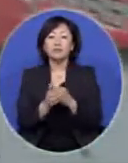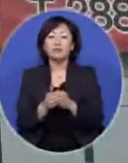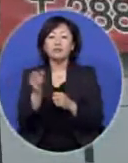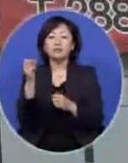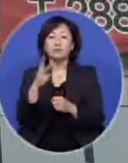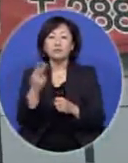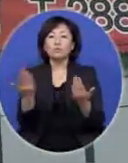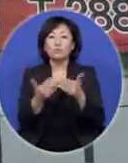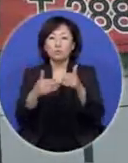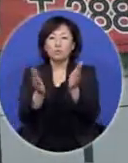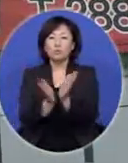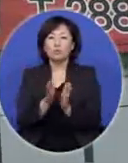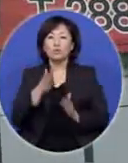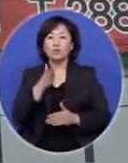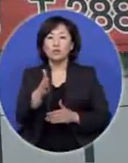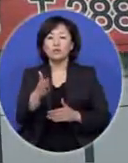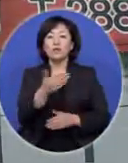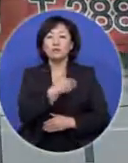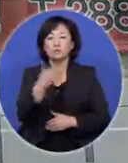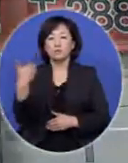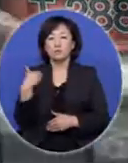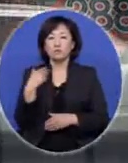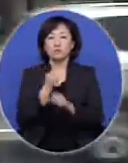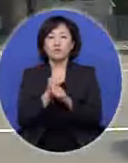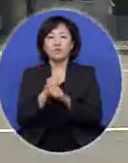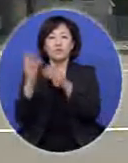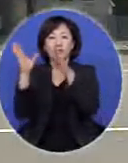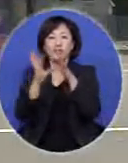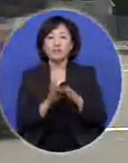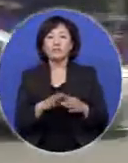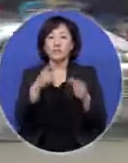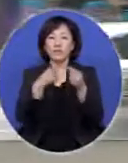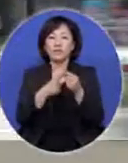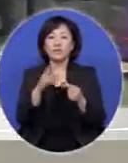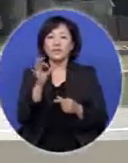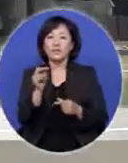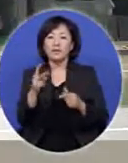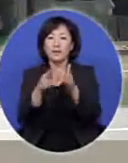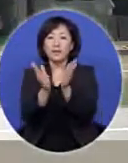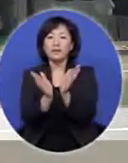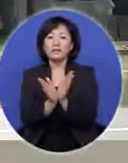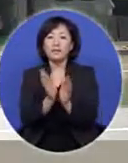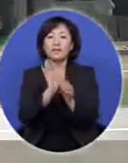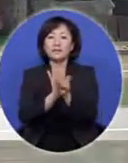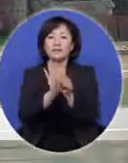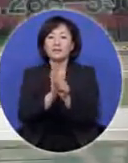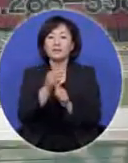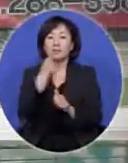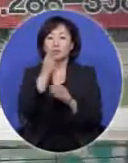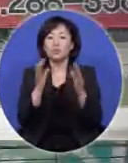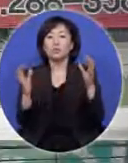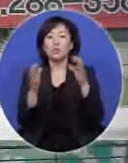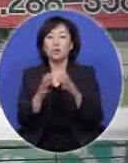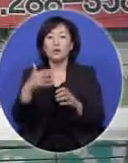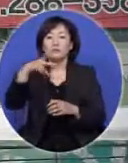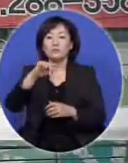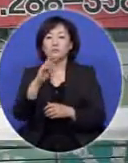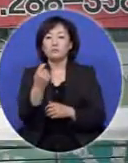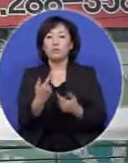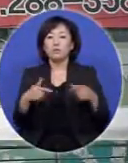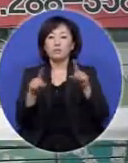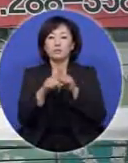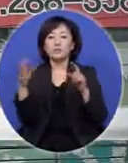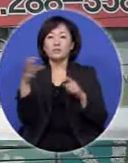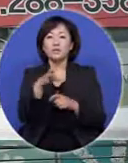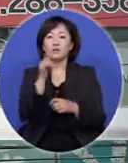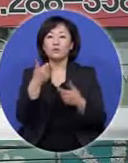반면 노동계의 폭넓은 지지를 바탕으로 줄곧 지역 제1야당 자리를 지켜온 통합진보당은 이 같은 결과에